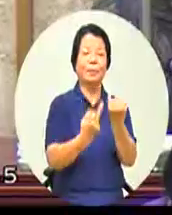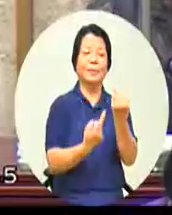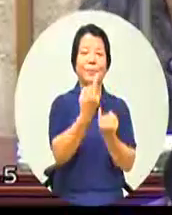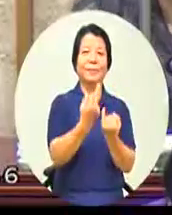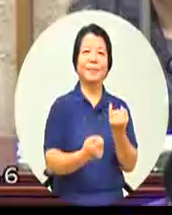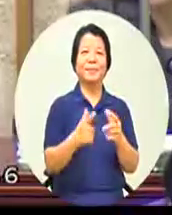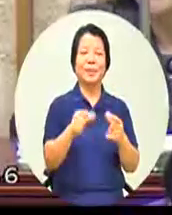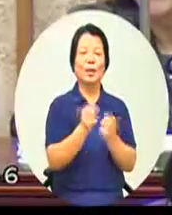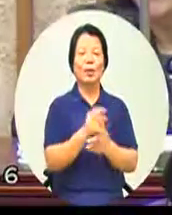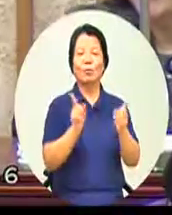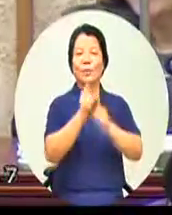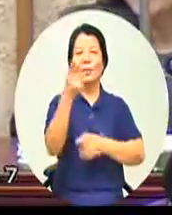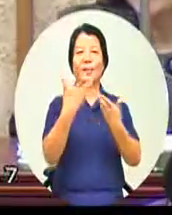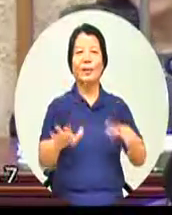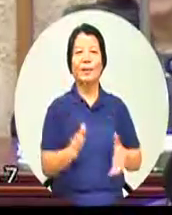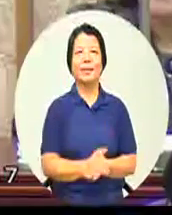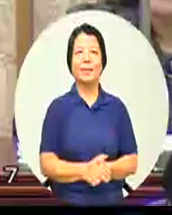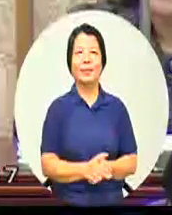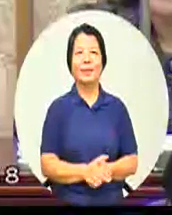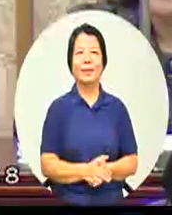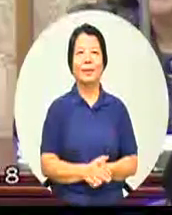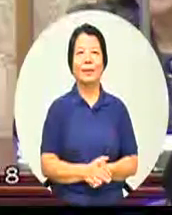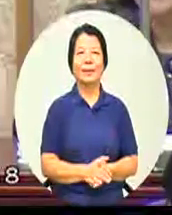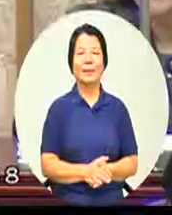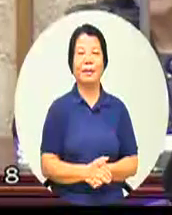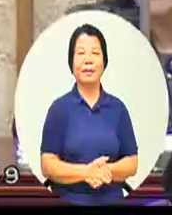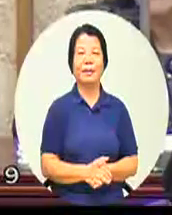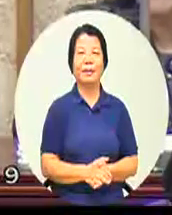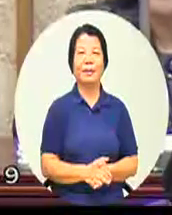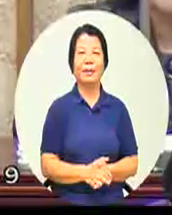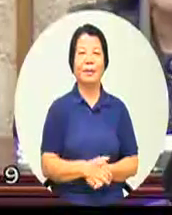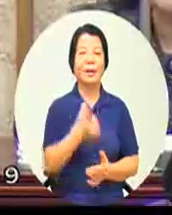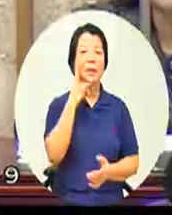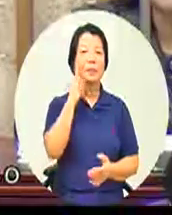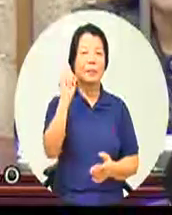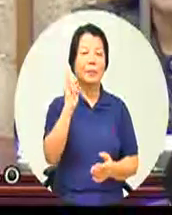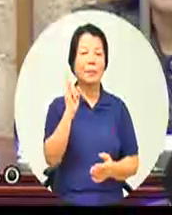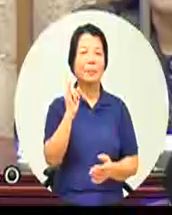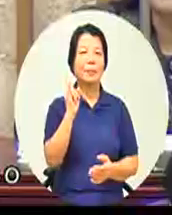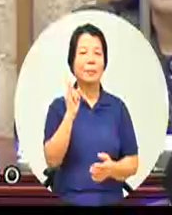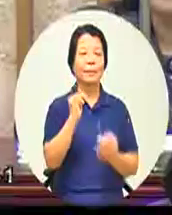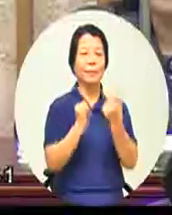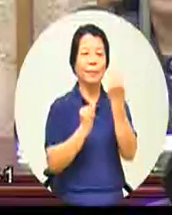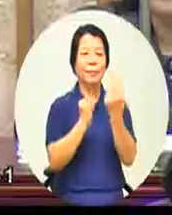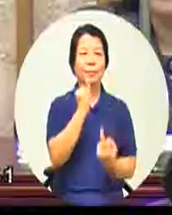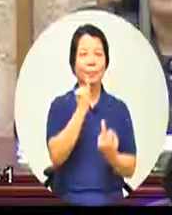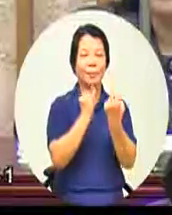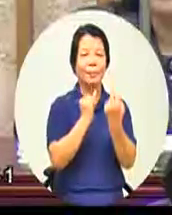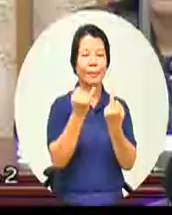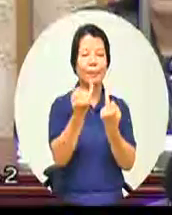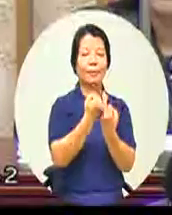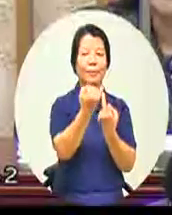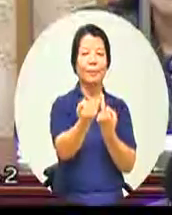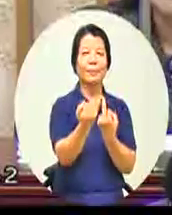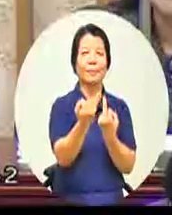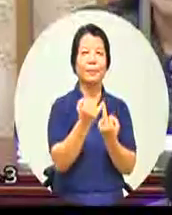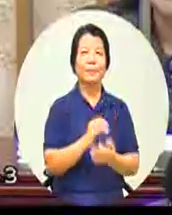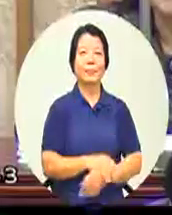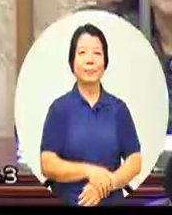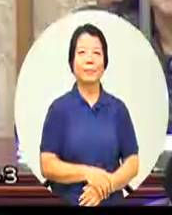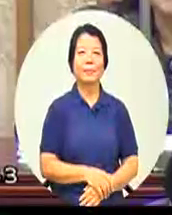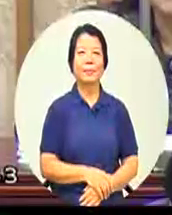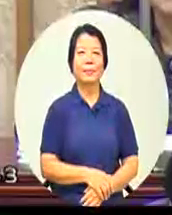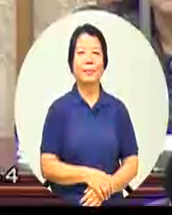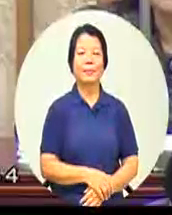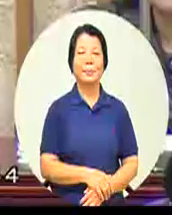咧，来阿金咧， 哈？ 金阿金阿金，做伊用金。 阿金是阿姑的太太。